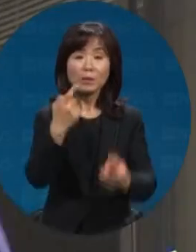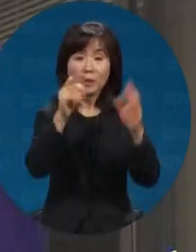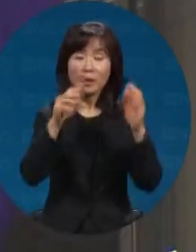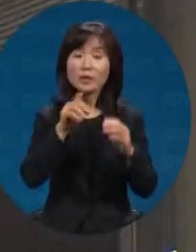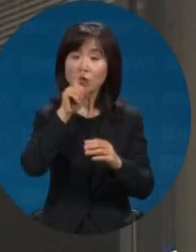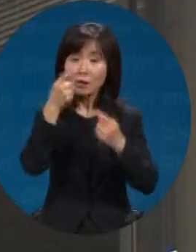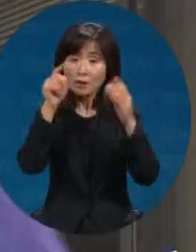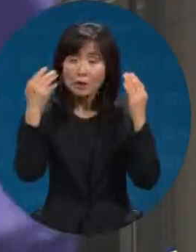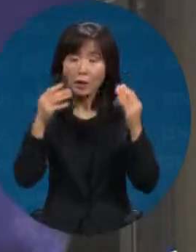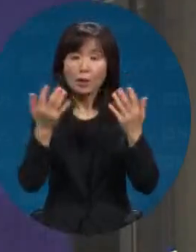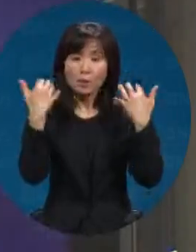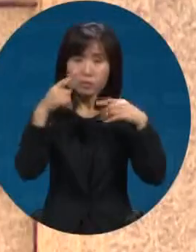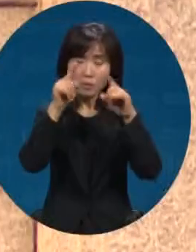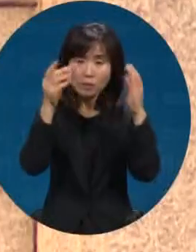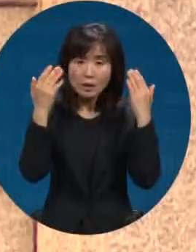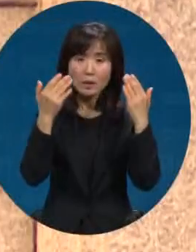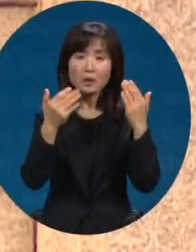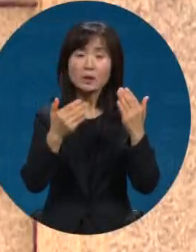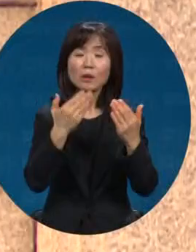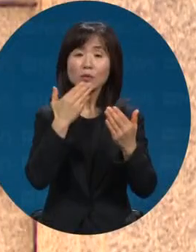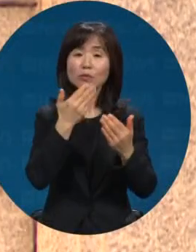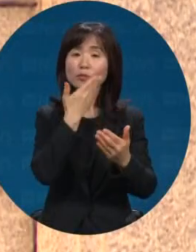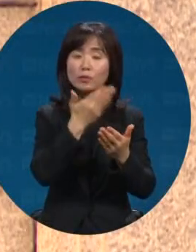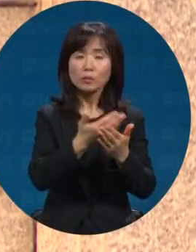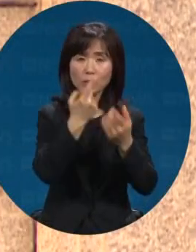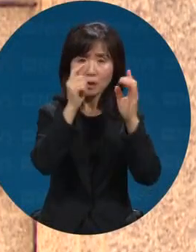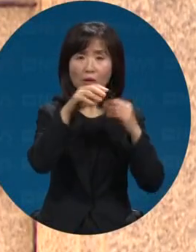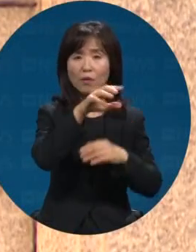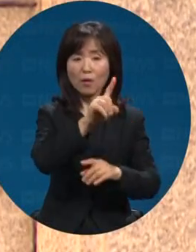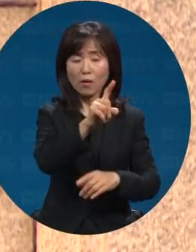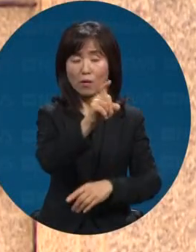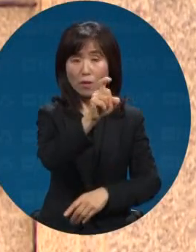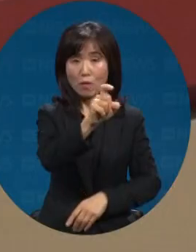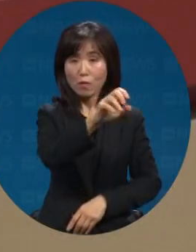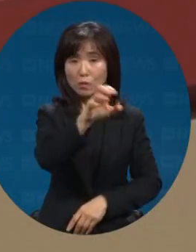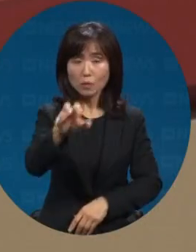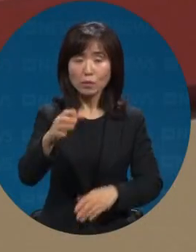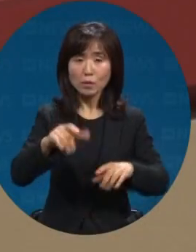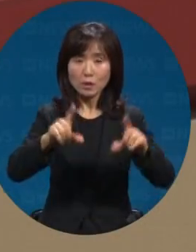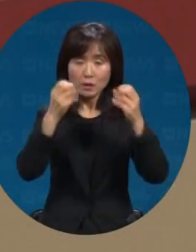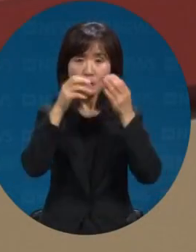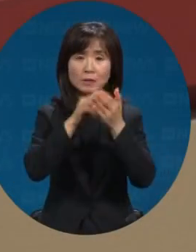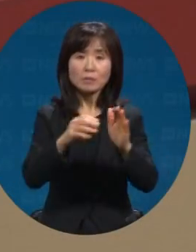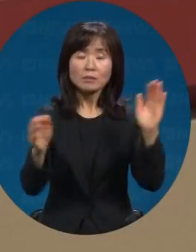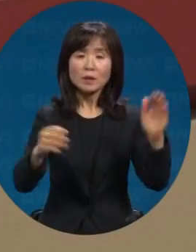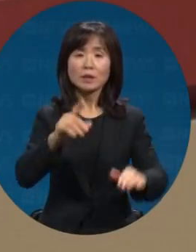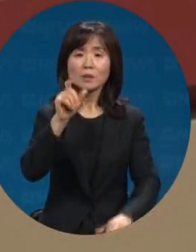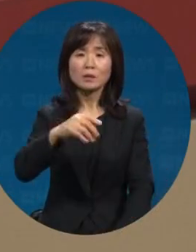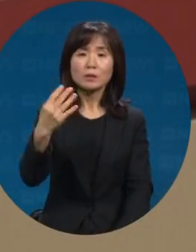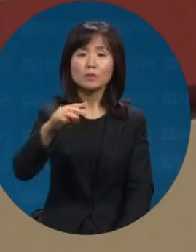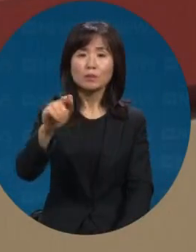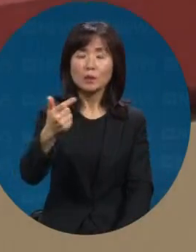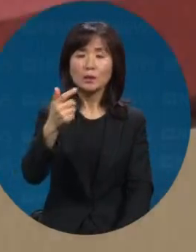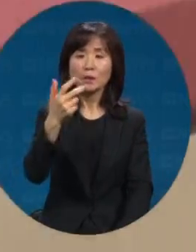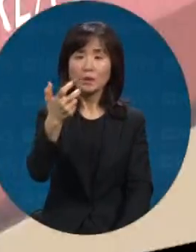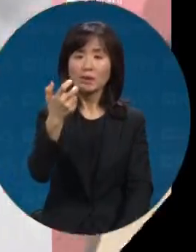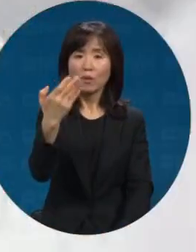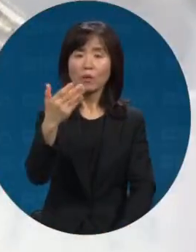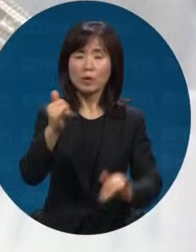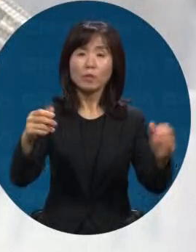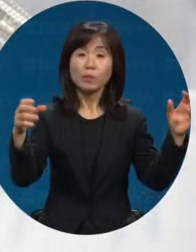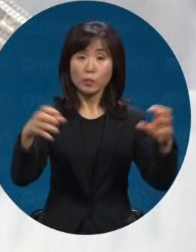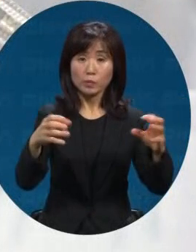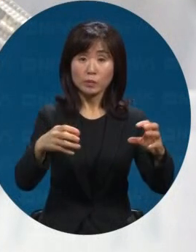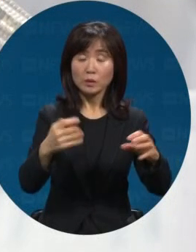서울대와 연세대 고려대 등 서울 주요 대학 10곳은 올해 신입생 14,600일은 아홉 명을 모집했습니다 어제까지